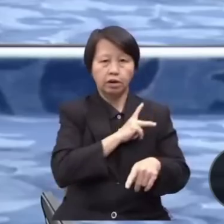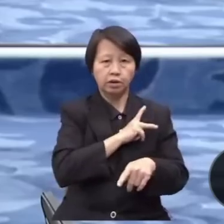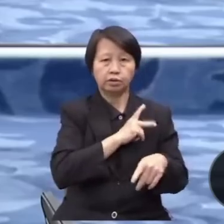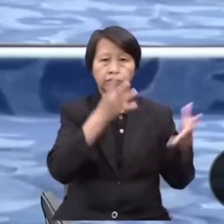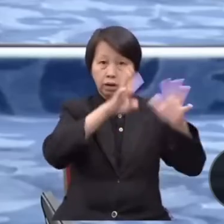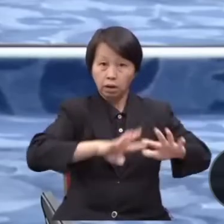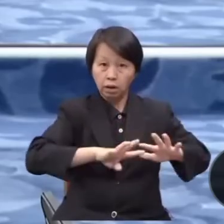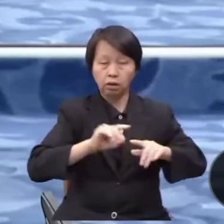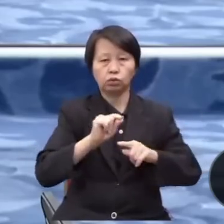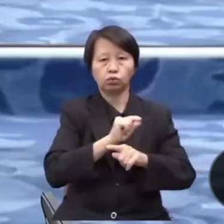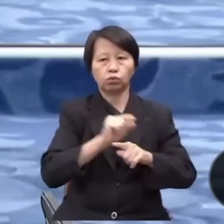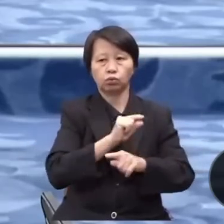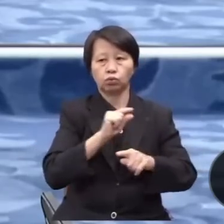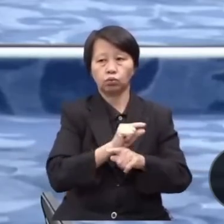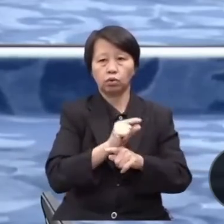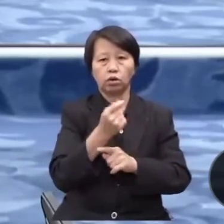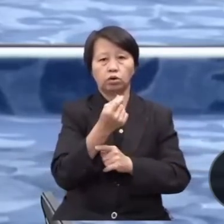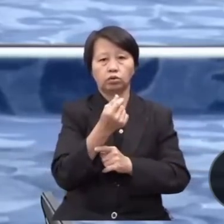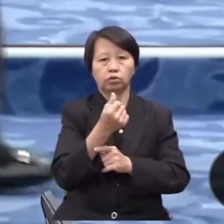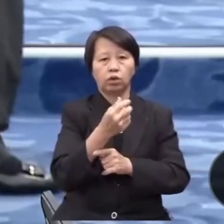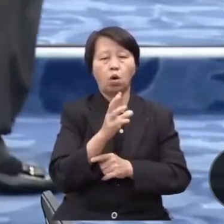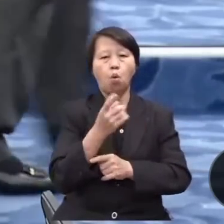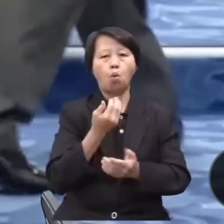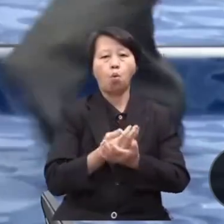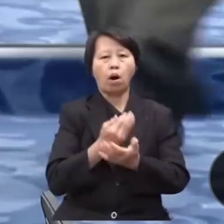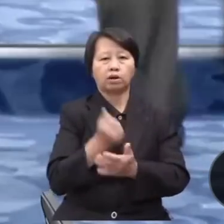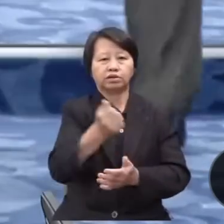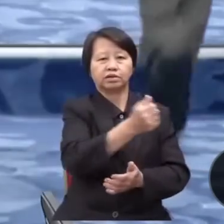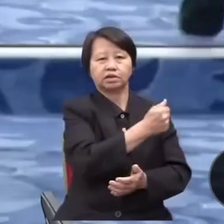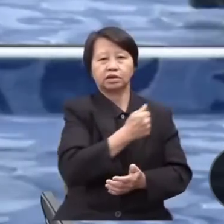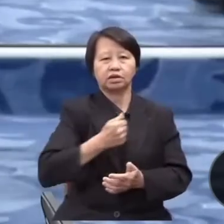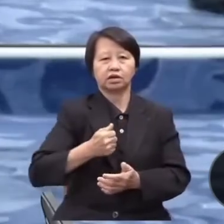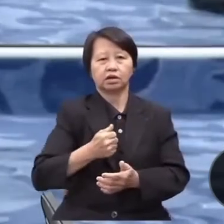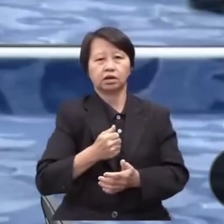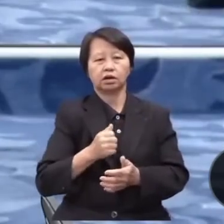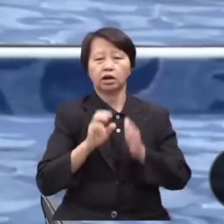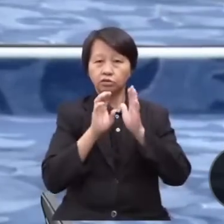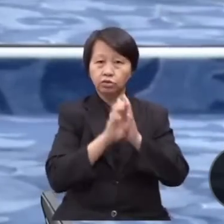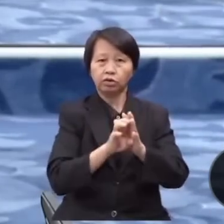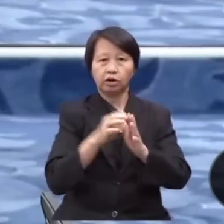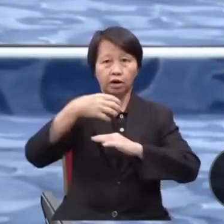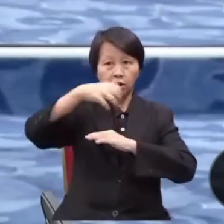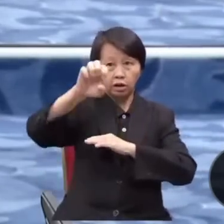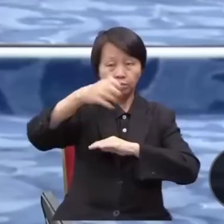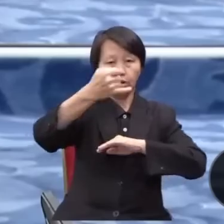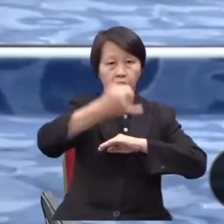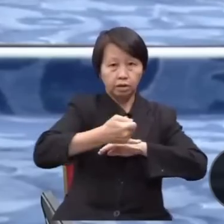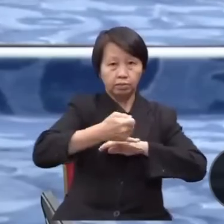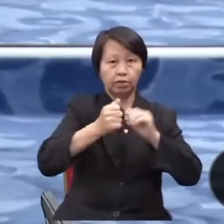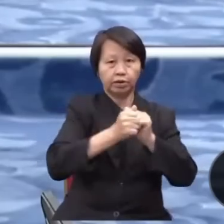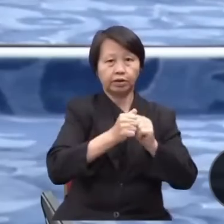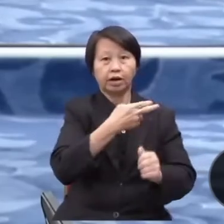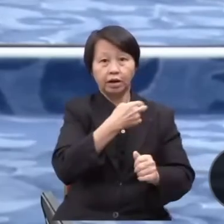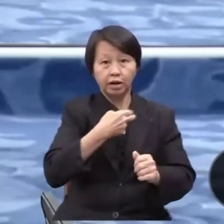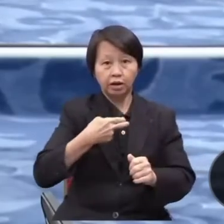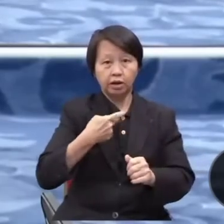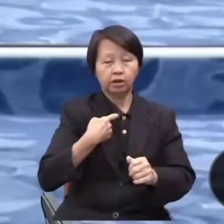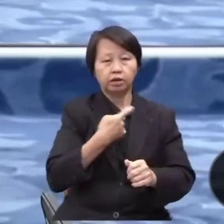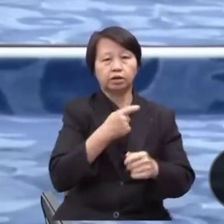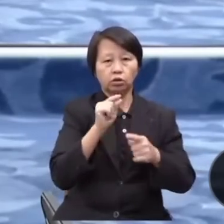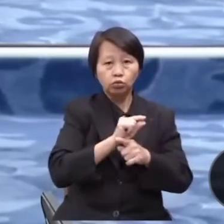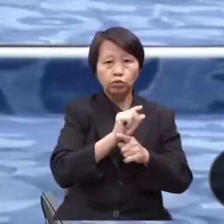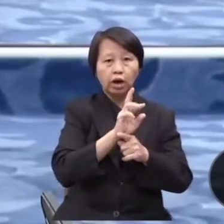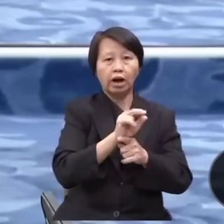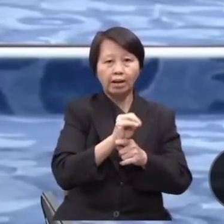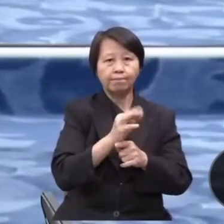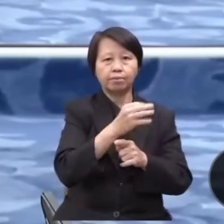untuk menggunakan nilai mata wang sendiri, Umpamanya kalau kita ekspor dan import dengan Indonesia, kita guna ringgit